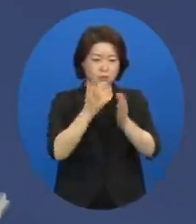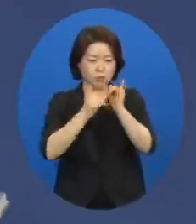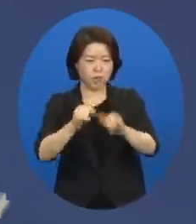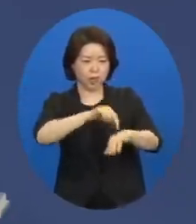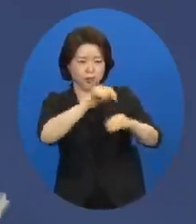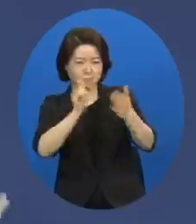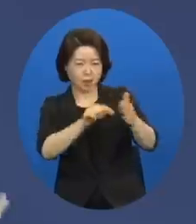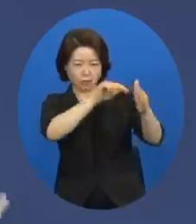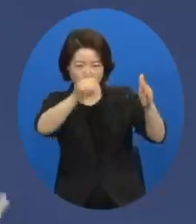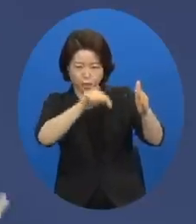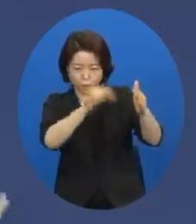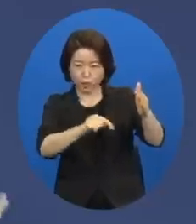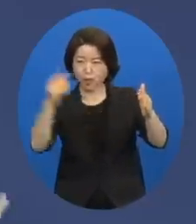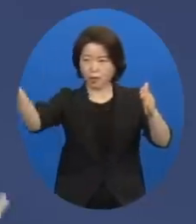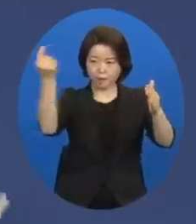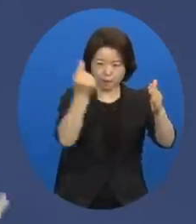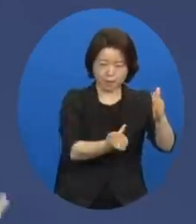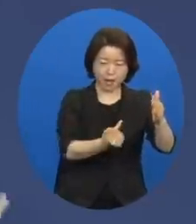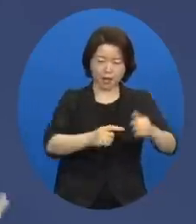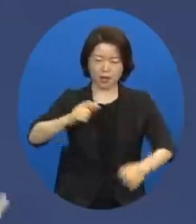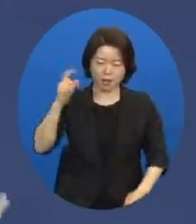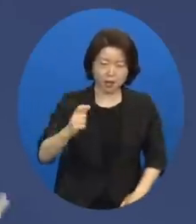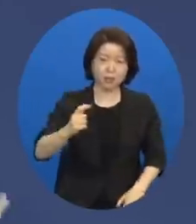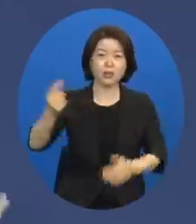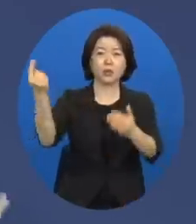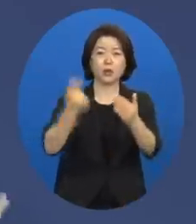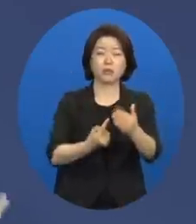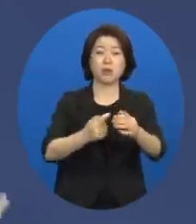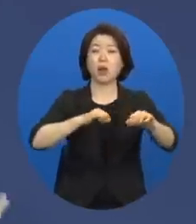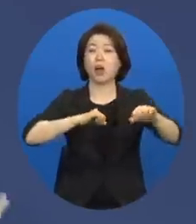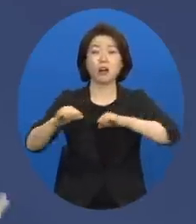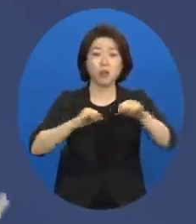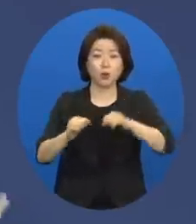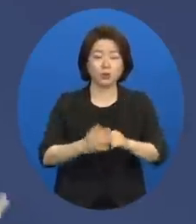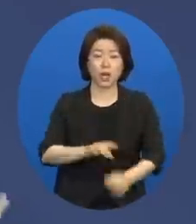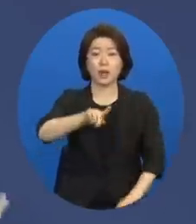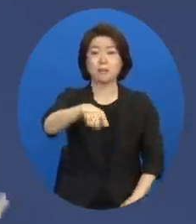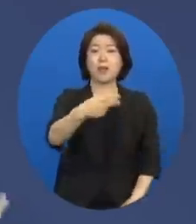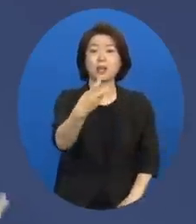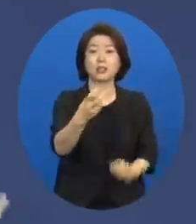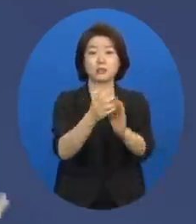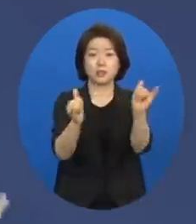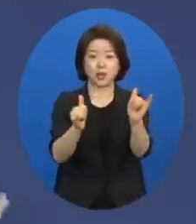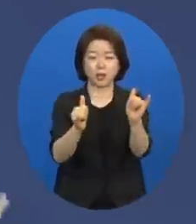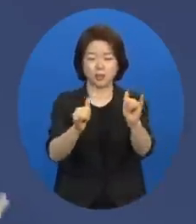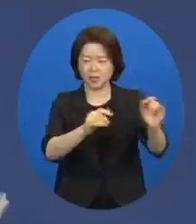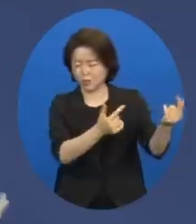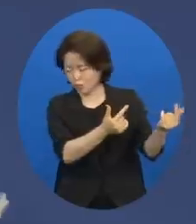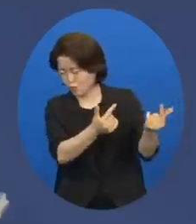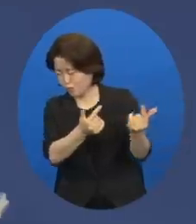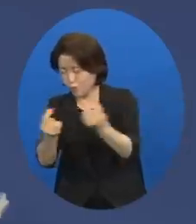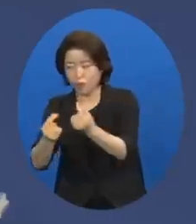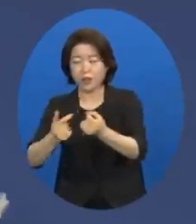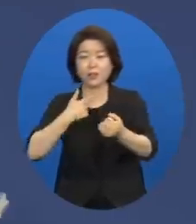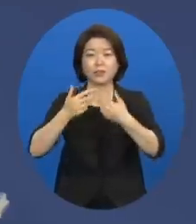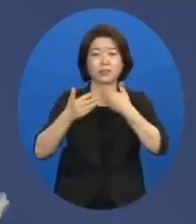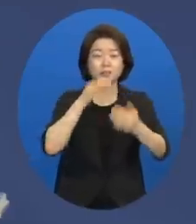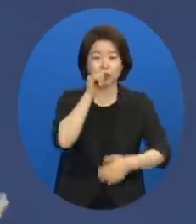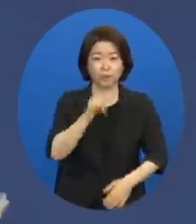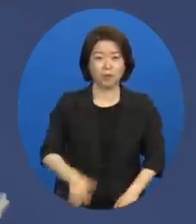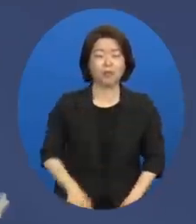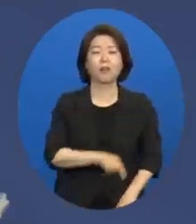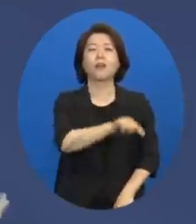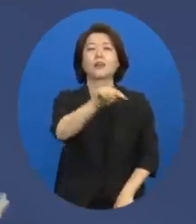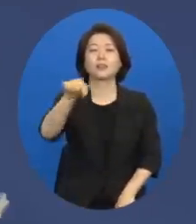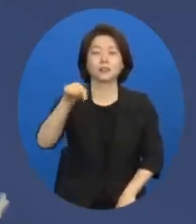심령 속에 함께 강력하게 임하시는 역사를 120명이 한꺼번에 체험을 하고